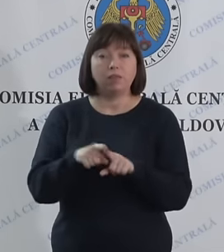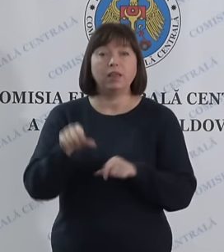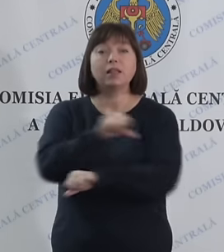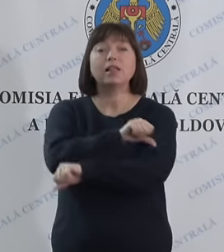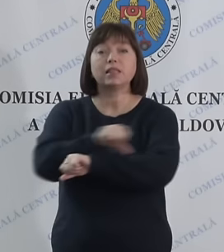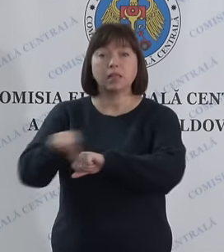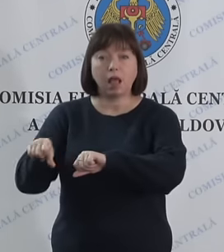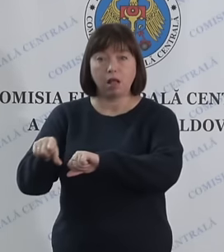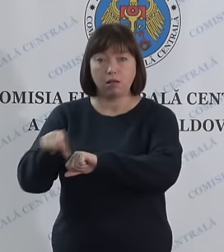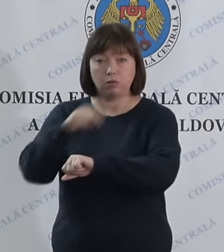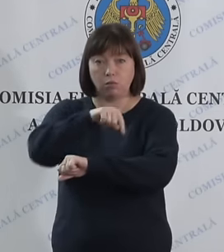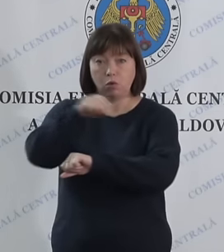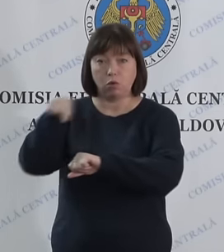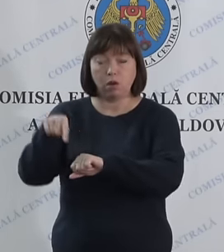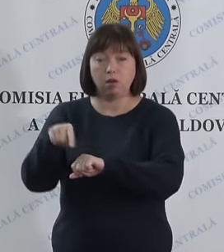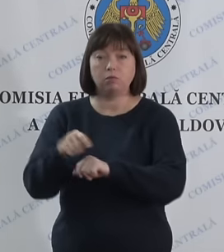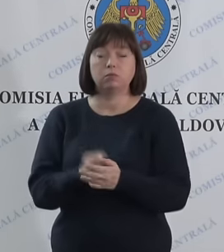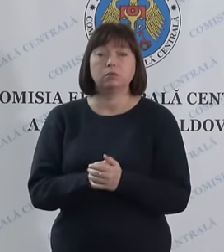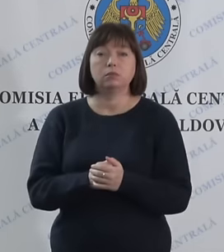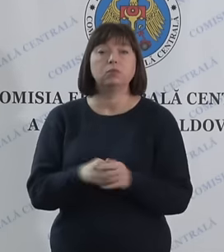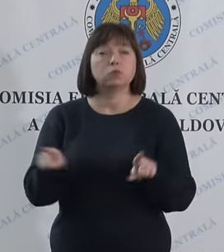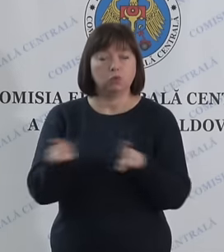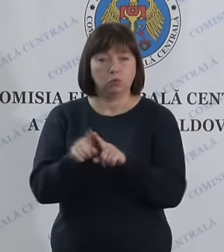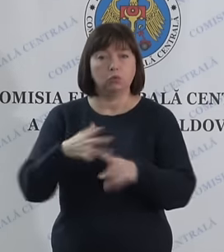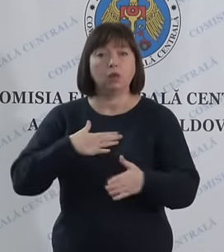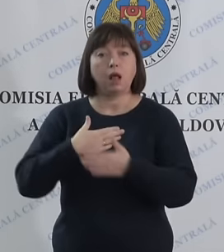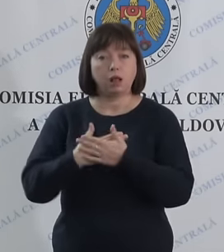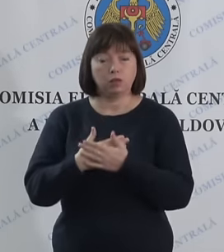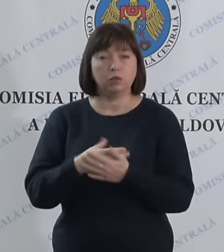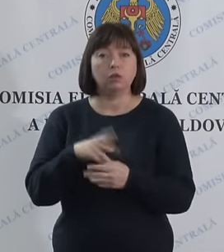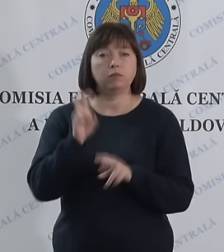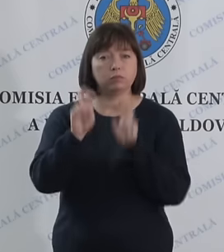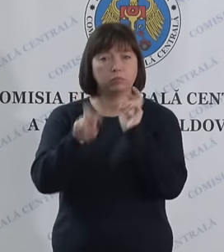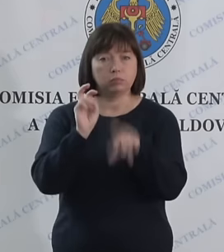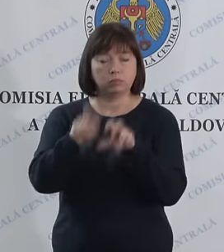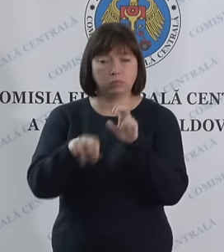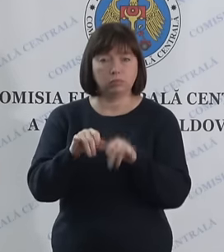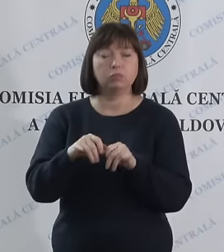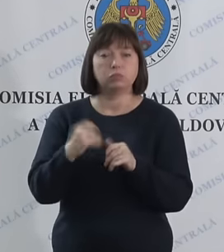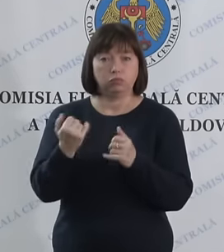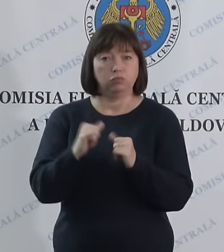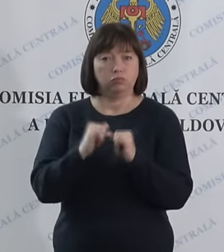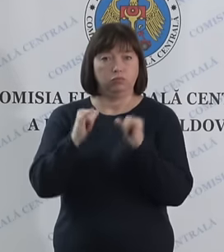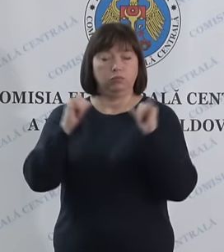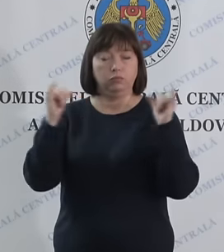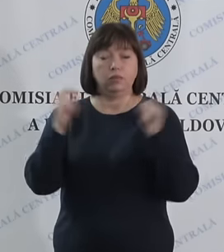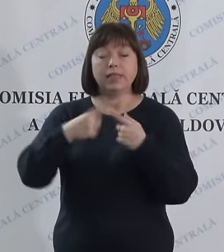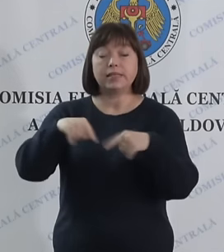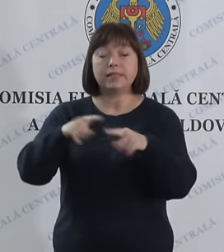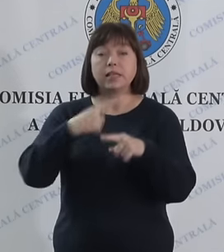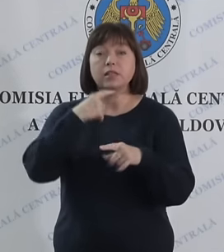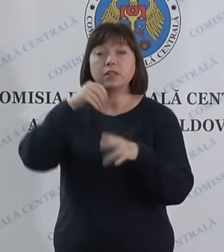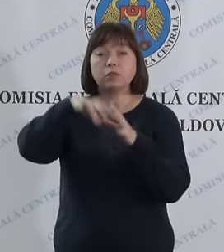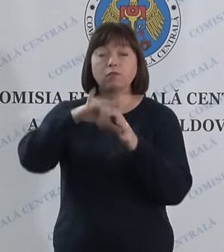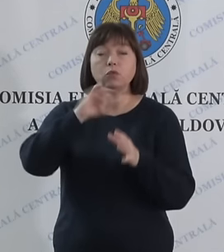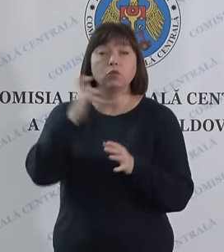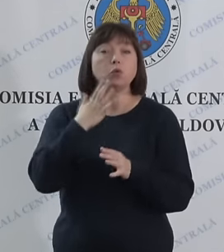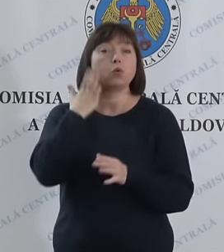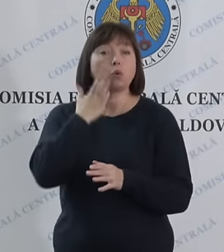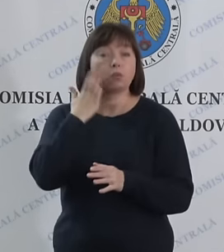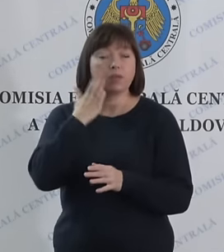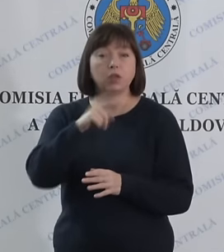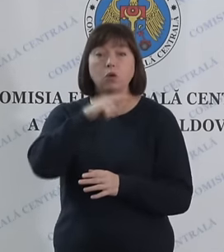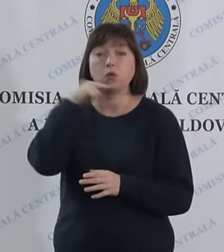se implică de asemenea activ, cu o prezență în continuă creștere în secțiile de vot din